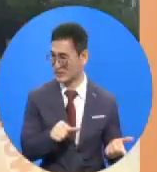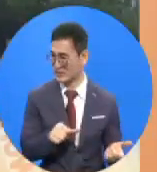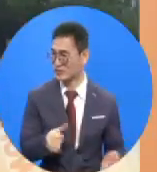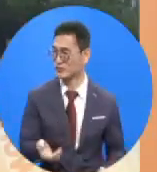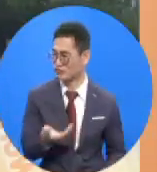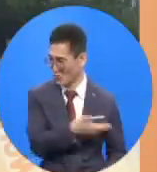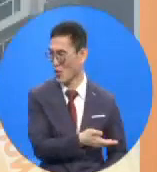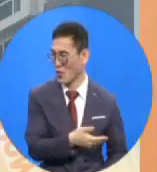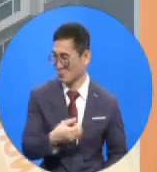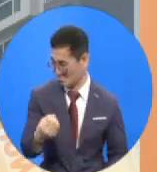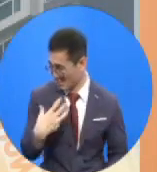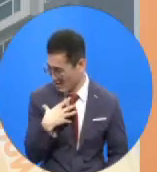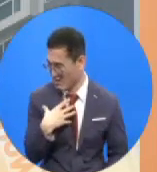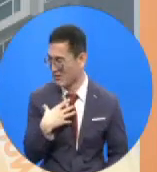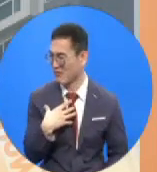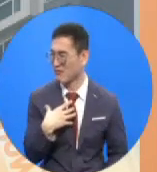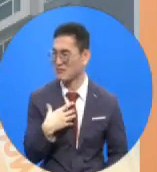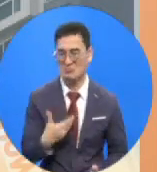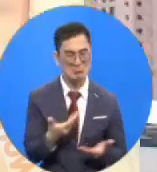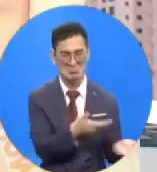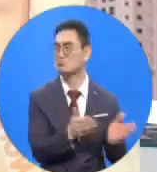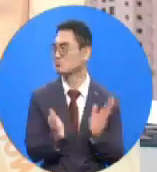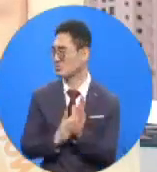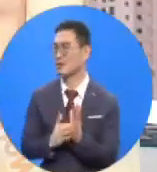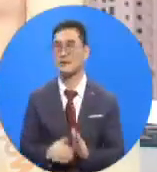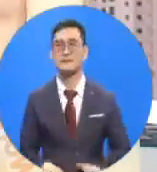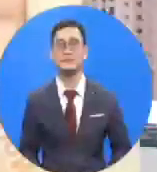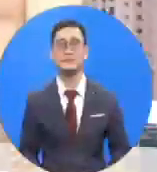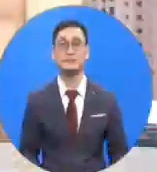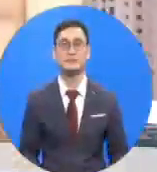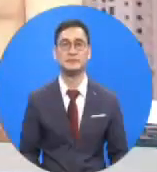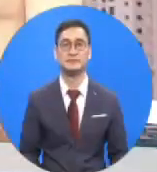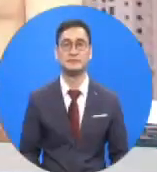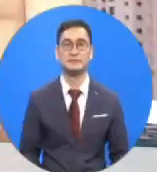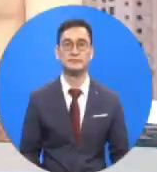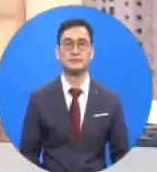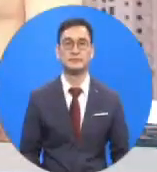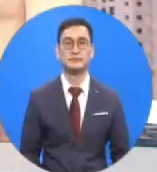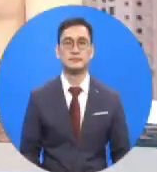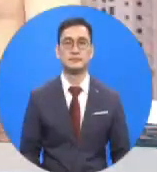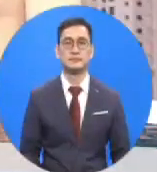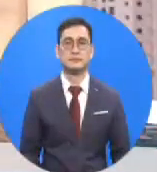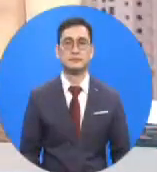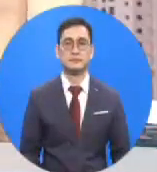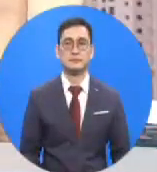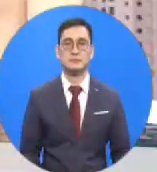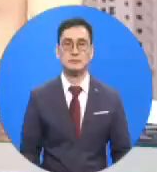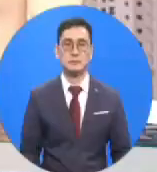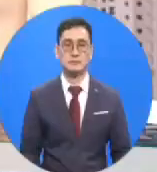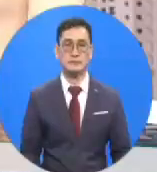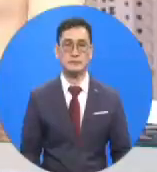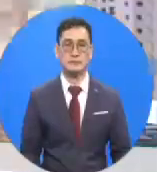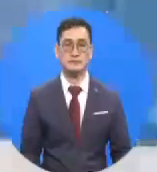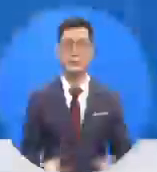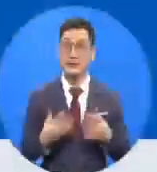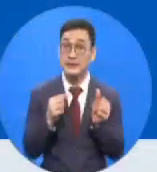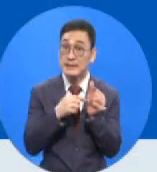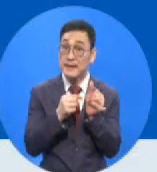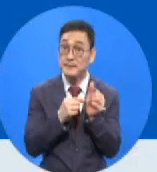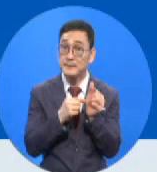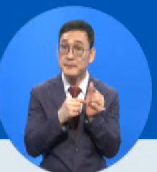있습니다 네 언니 뭐 앞서 언급을 주셨지만 저희가 기묘한 측에서는 입장도 들어 봐야 될 것 같은데 저희가 영상으로 톰 준비를